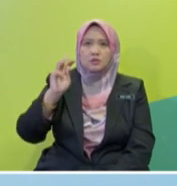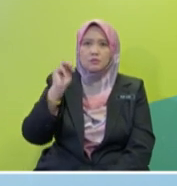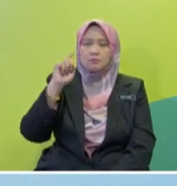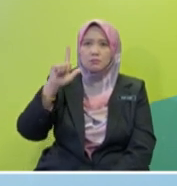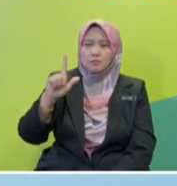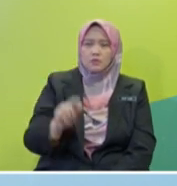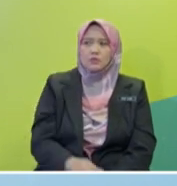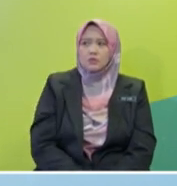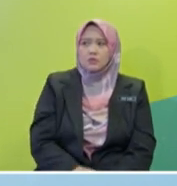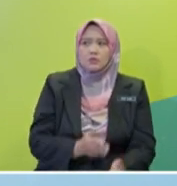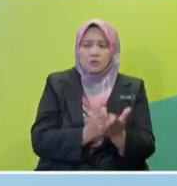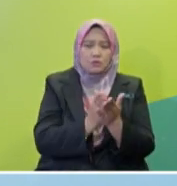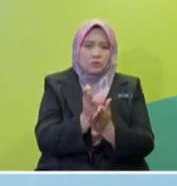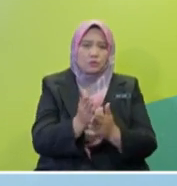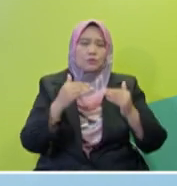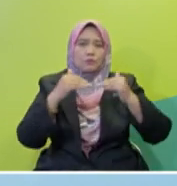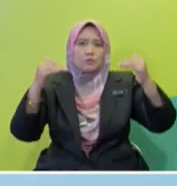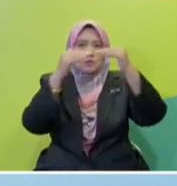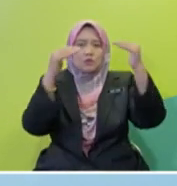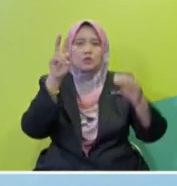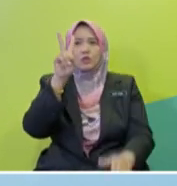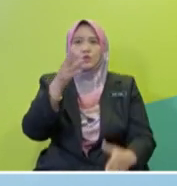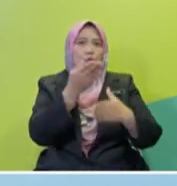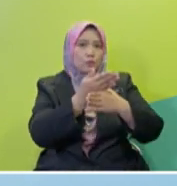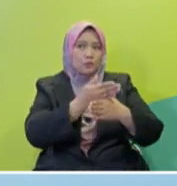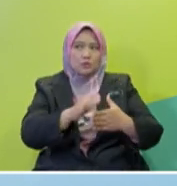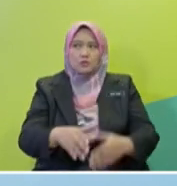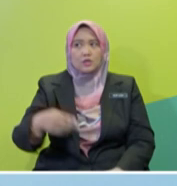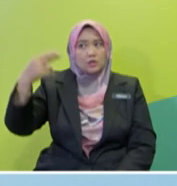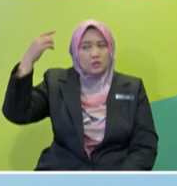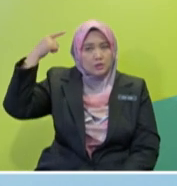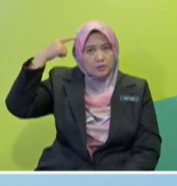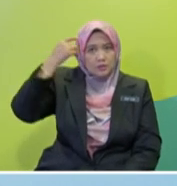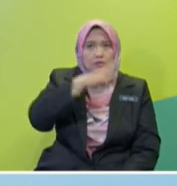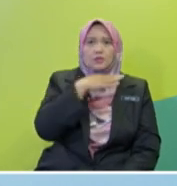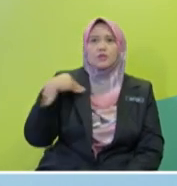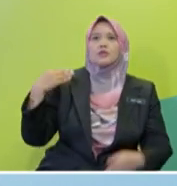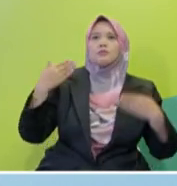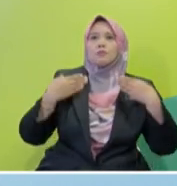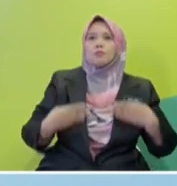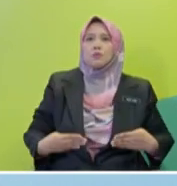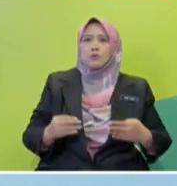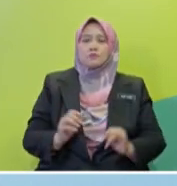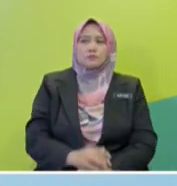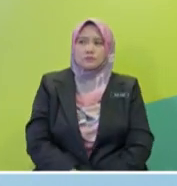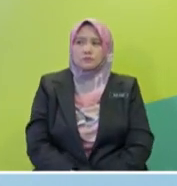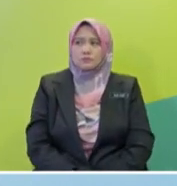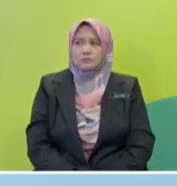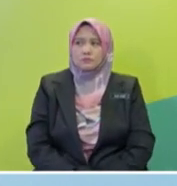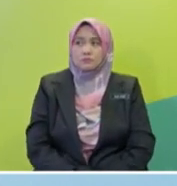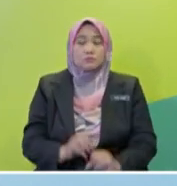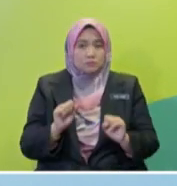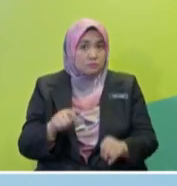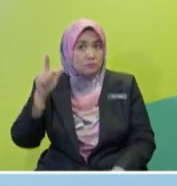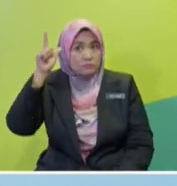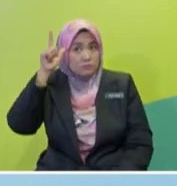dua bagian kita akan lipat dua bagian yaitu bagian hit dan juga bagian body oke nampakkan